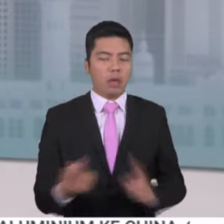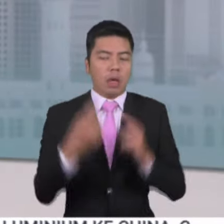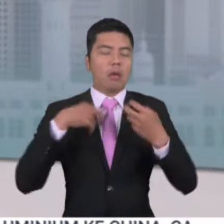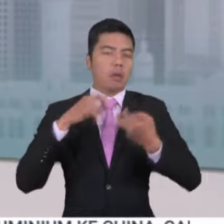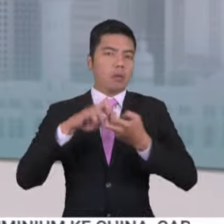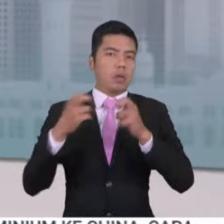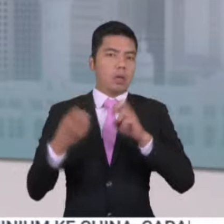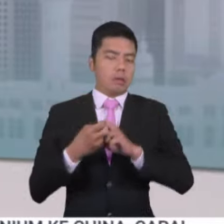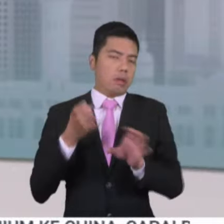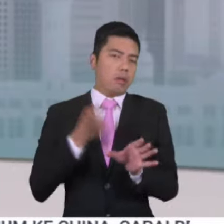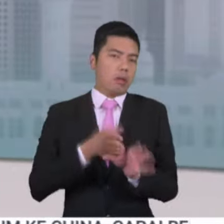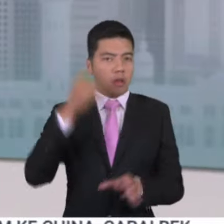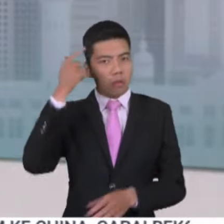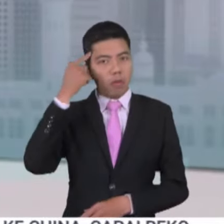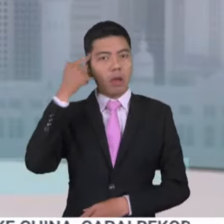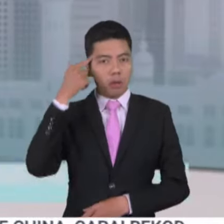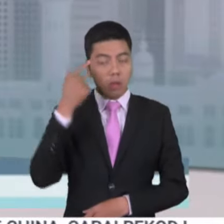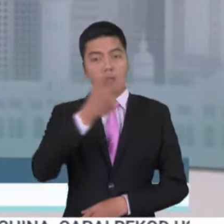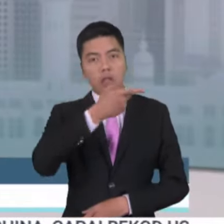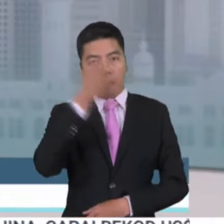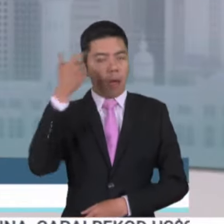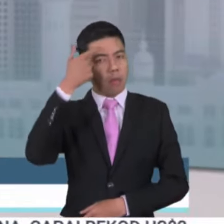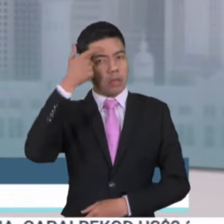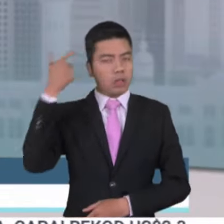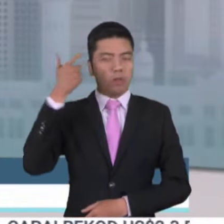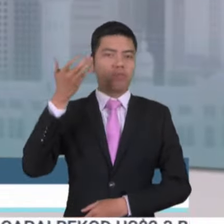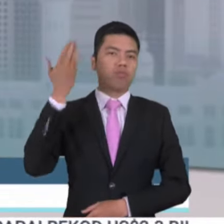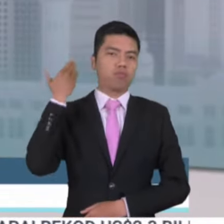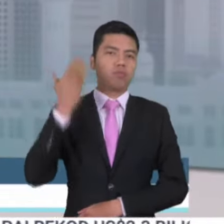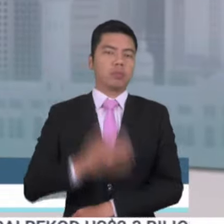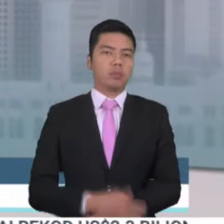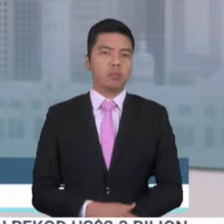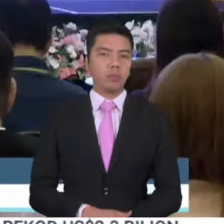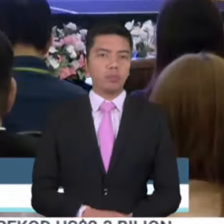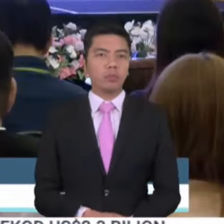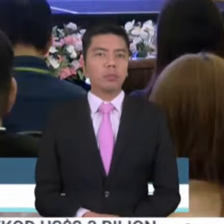isu kesihatan mental. Ia dipercayai akibat trauma yang dihadapi.